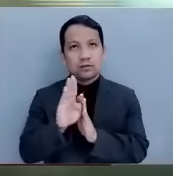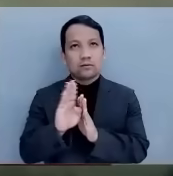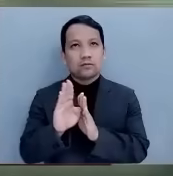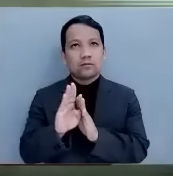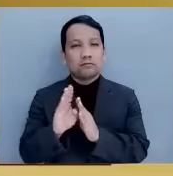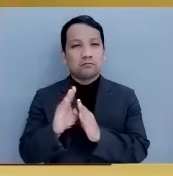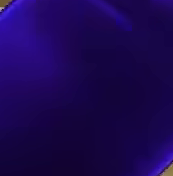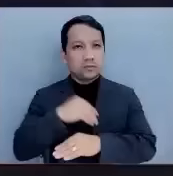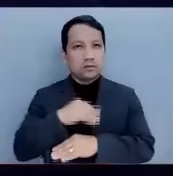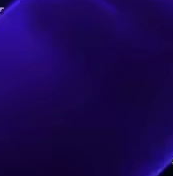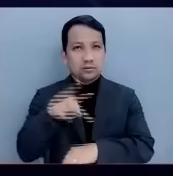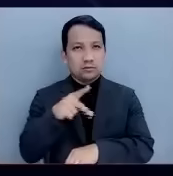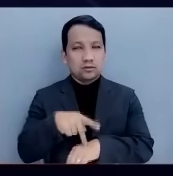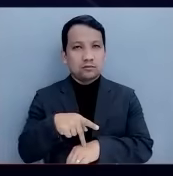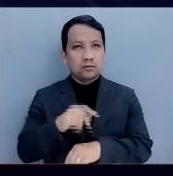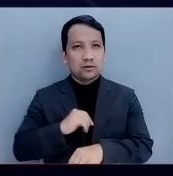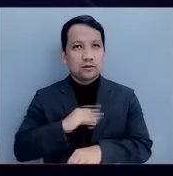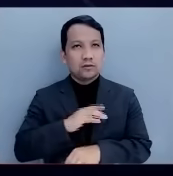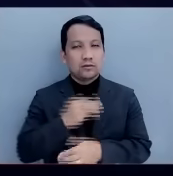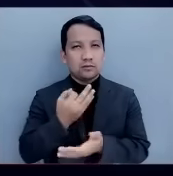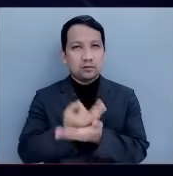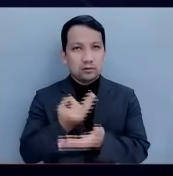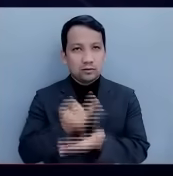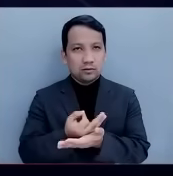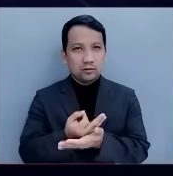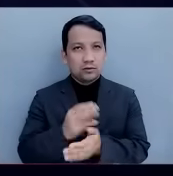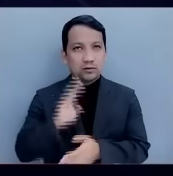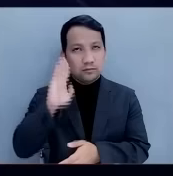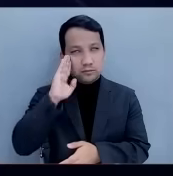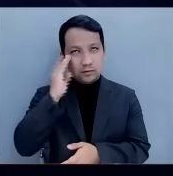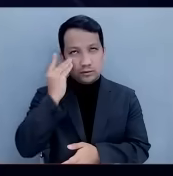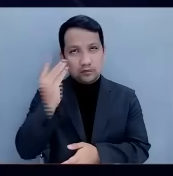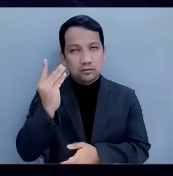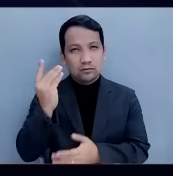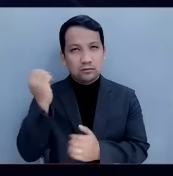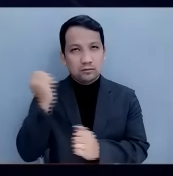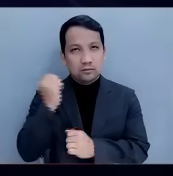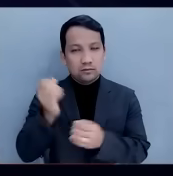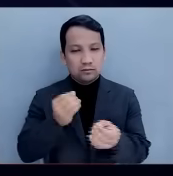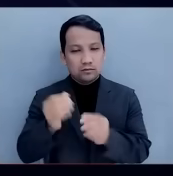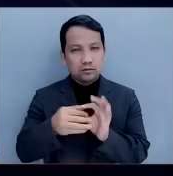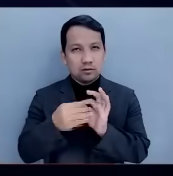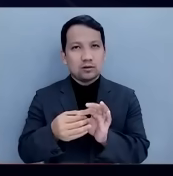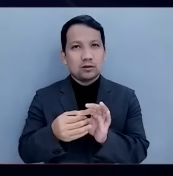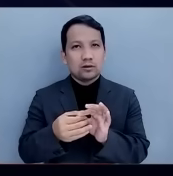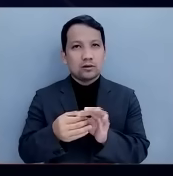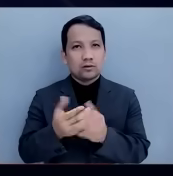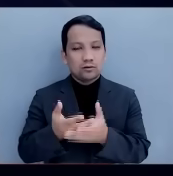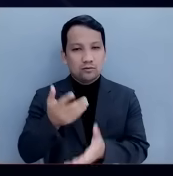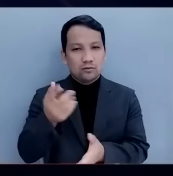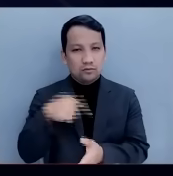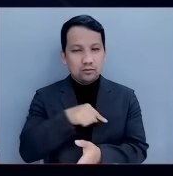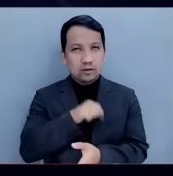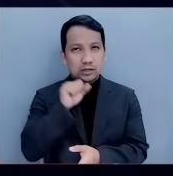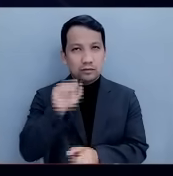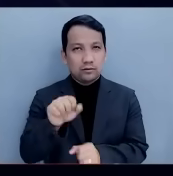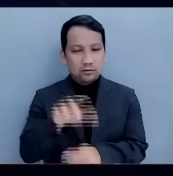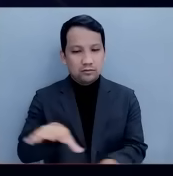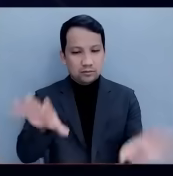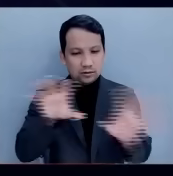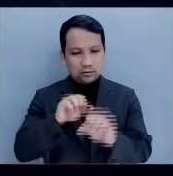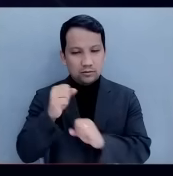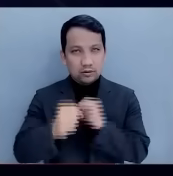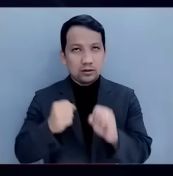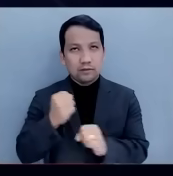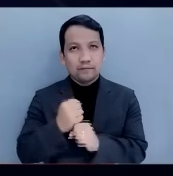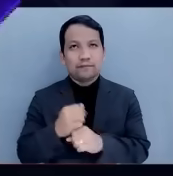the Philippines. Kumpiyansa naman si Finance Secretary Benjamin Diokno na magiging operational na ang Sovereign Wealth Fund bago po matapos ang taong